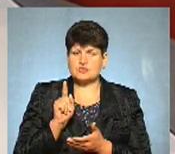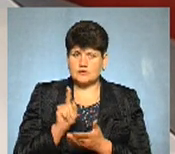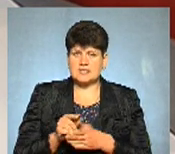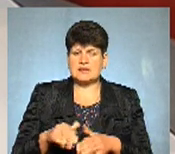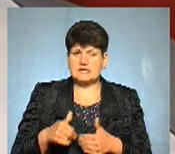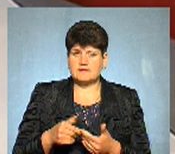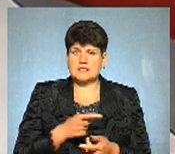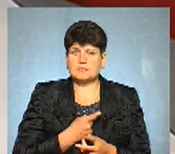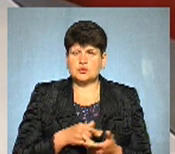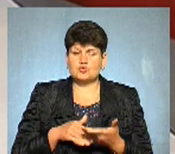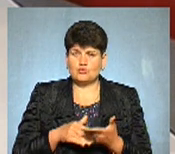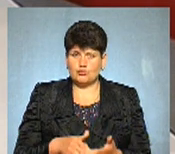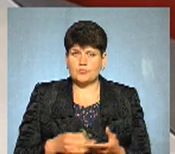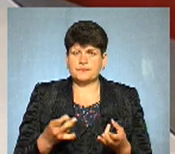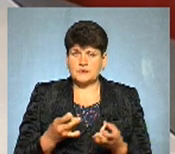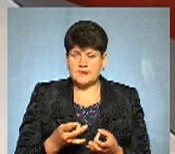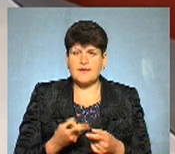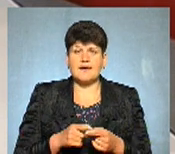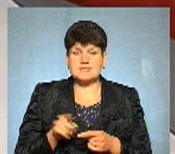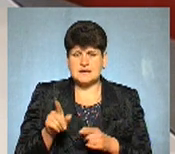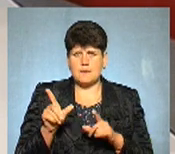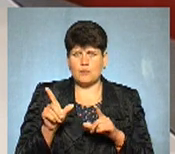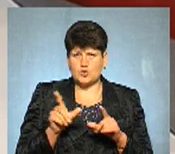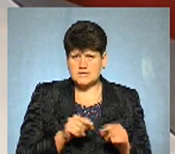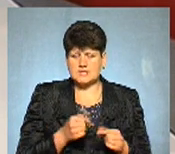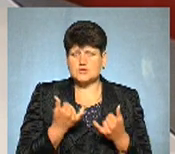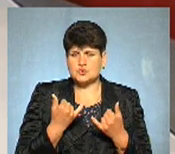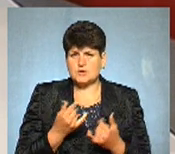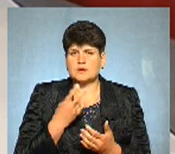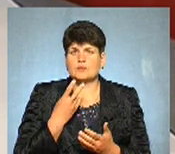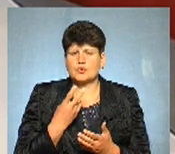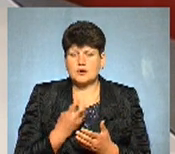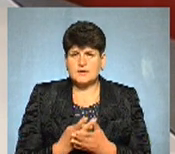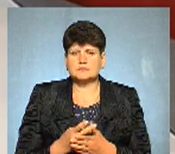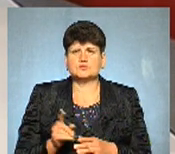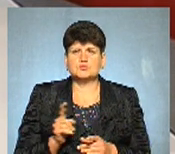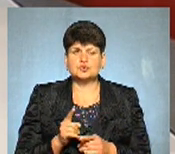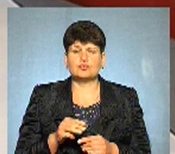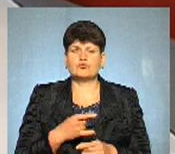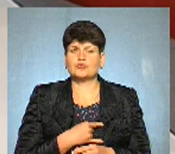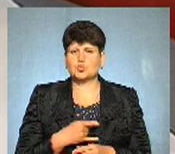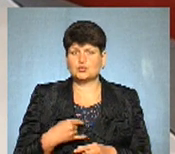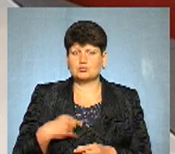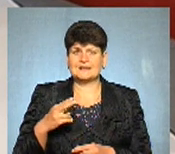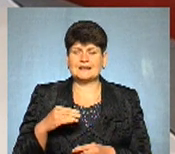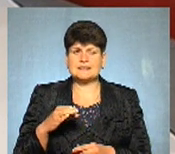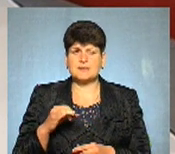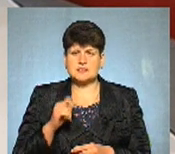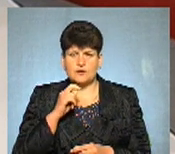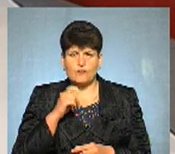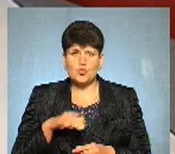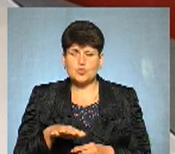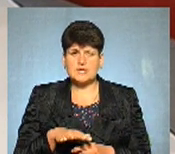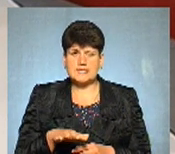допомогу при необхідності. А оця поїздка сьогодні засвідчує якраз те, що, наприклад, по тубдиспансері в Україні,